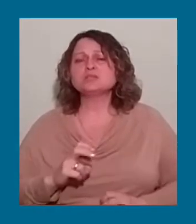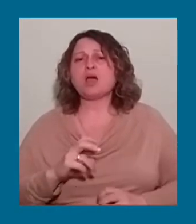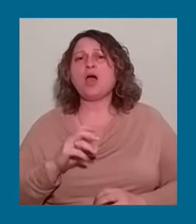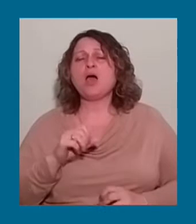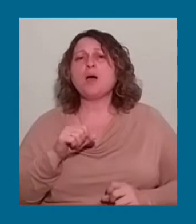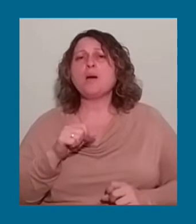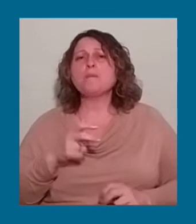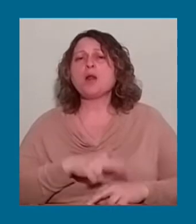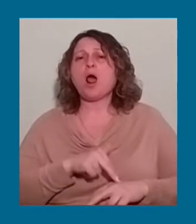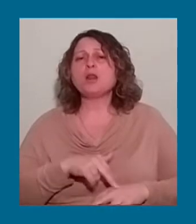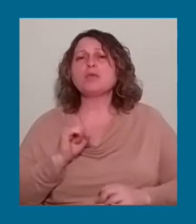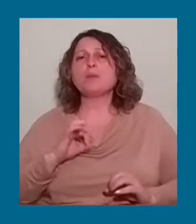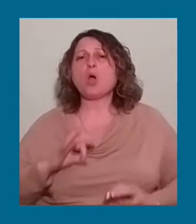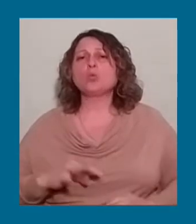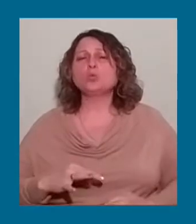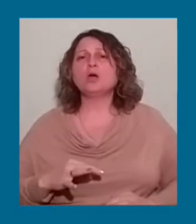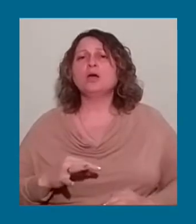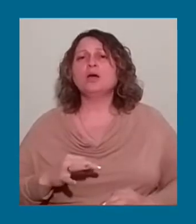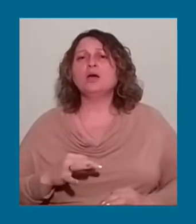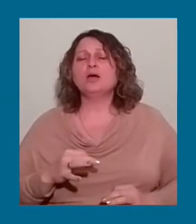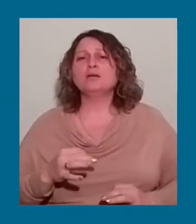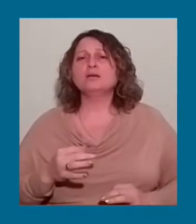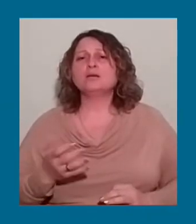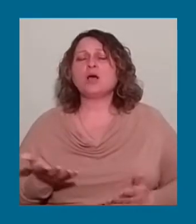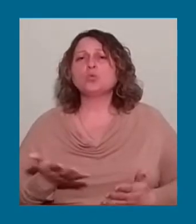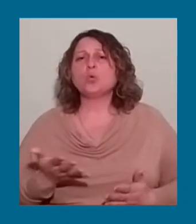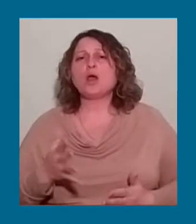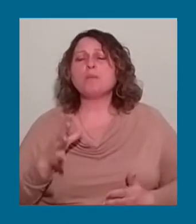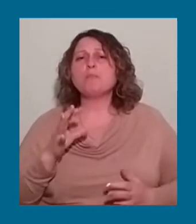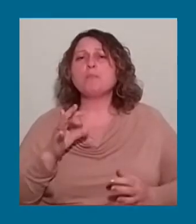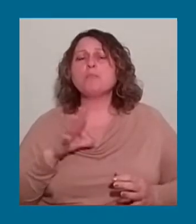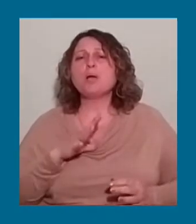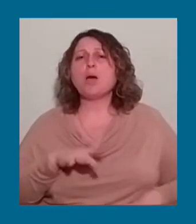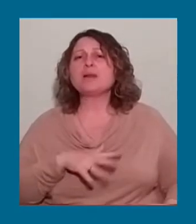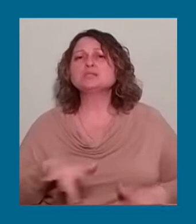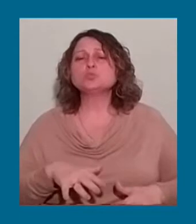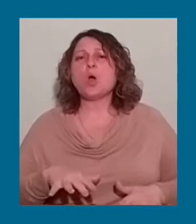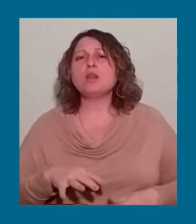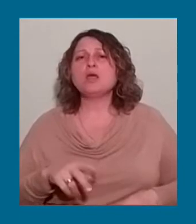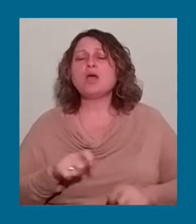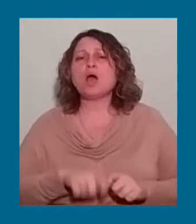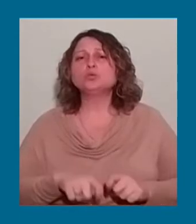правоохранители и прокуратура генеральная тогда, которая осуществляла процессуальный контроль,